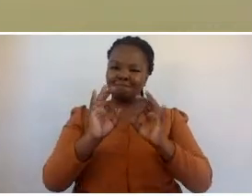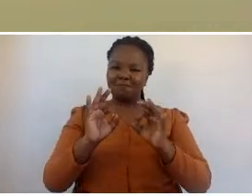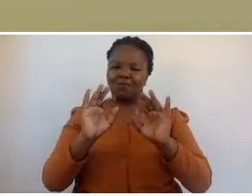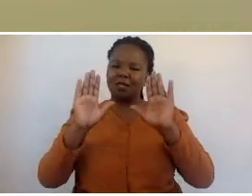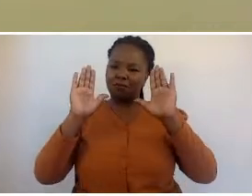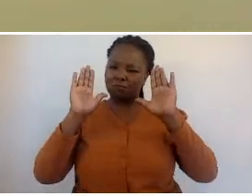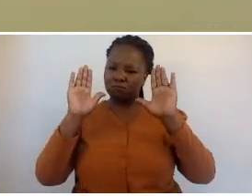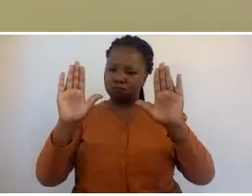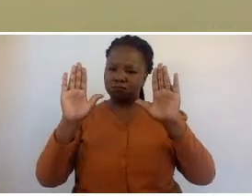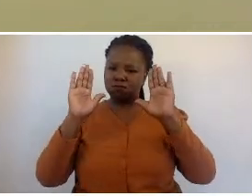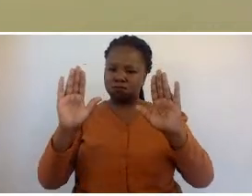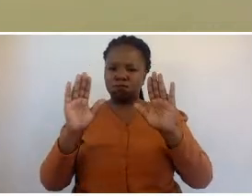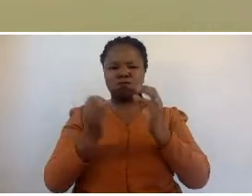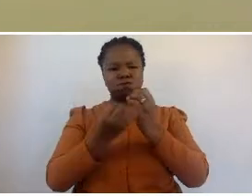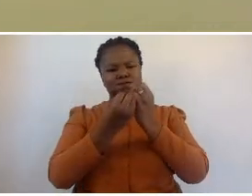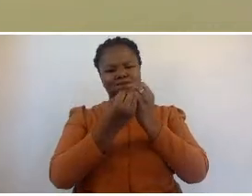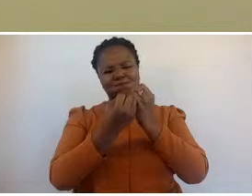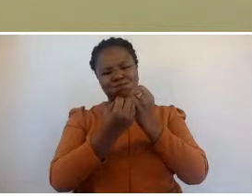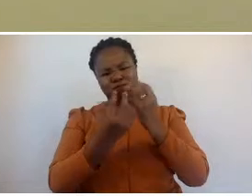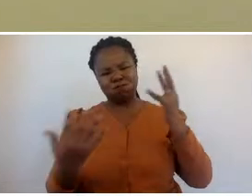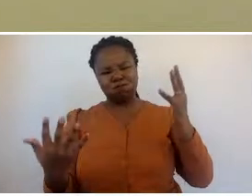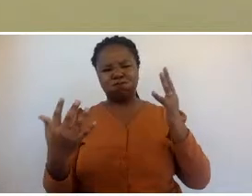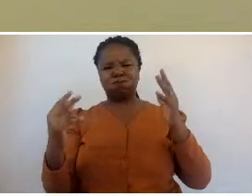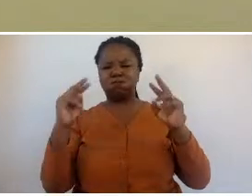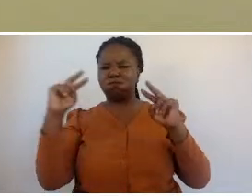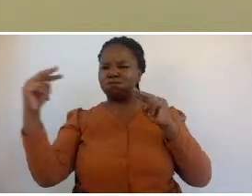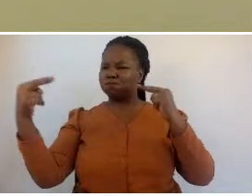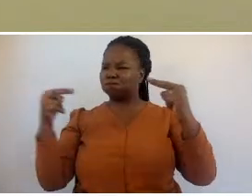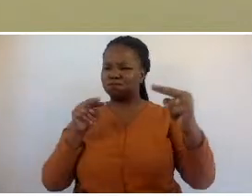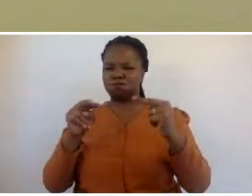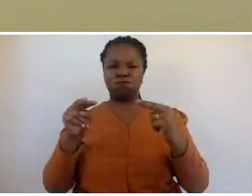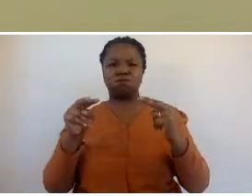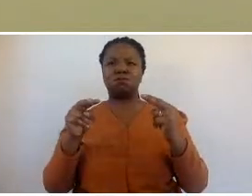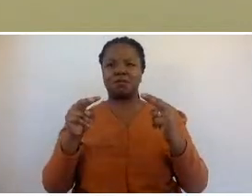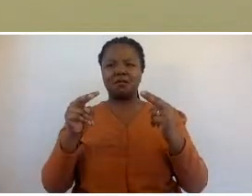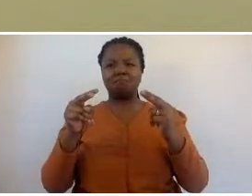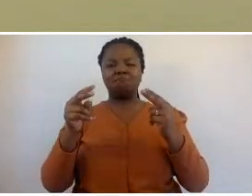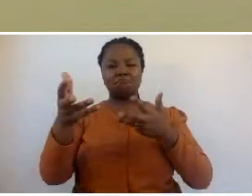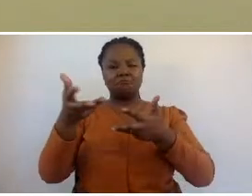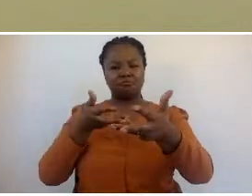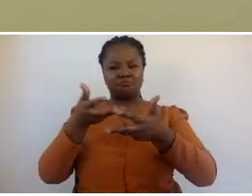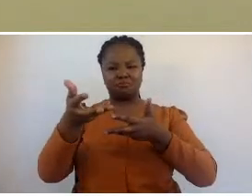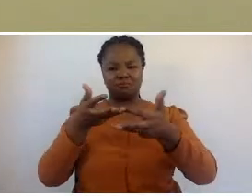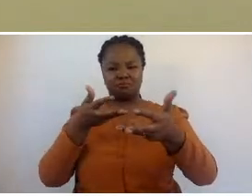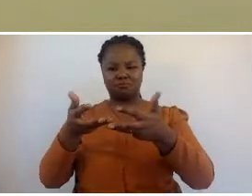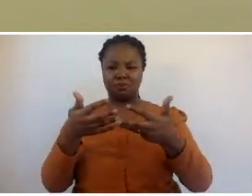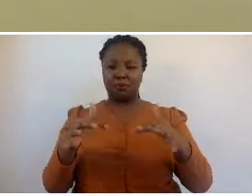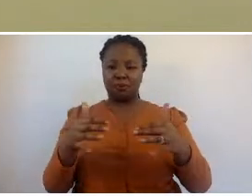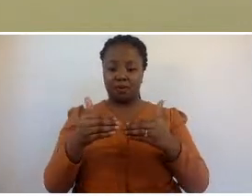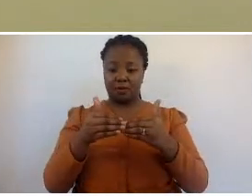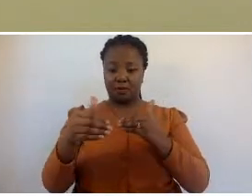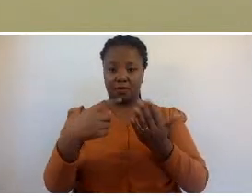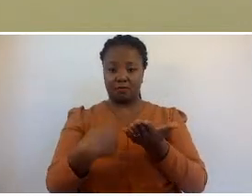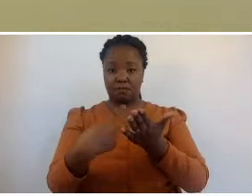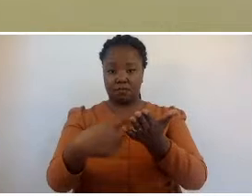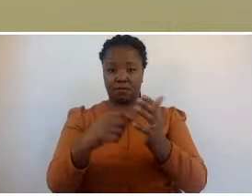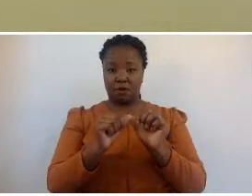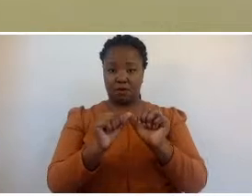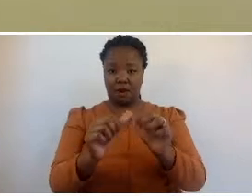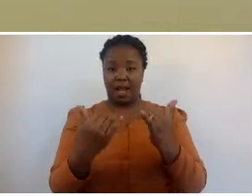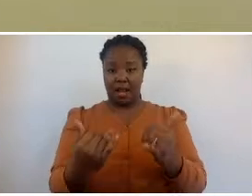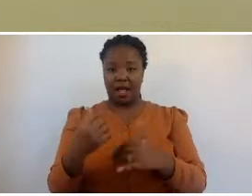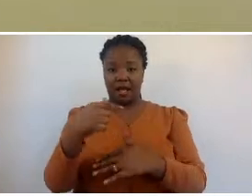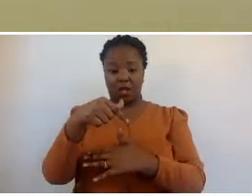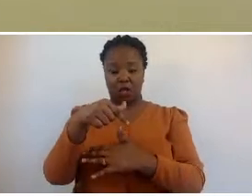la discussion avec un vaste éventail d'exemples qui ont été mentionnés. La discussion va se poursuivre bientôt avec